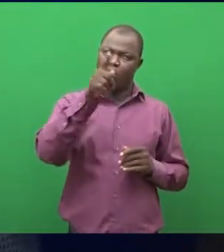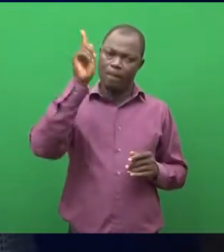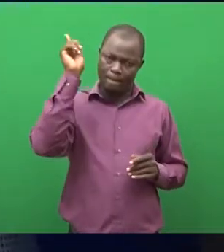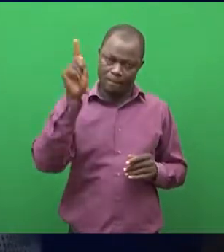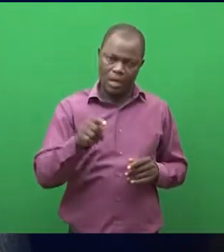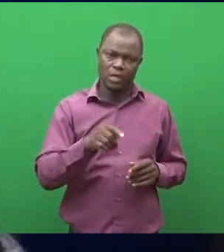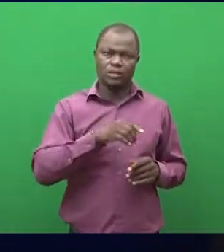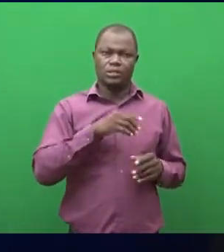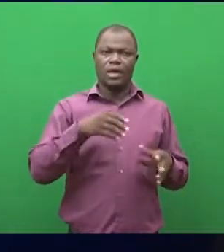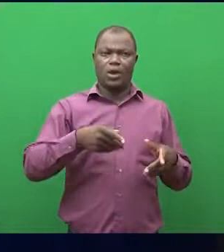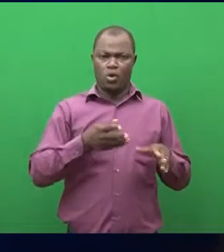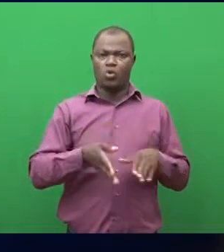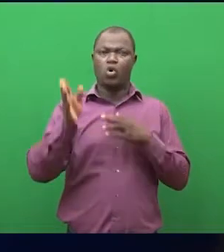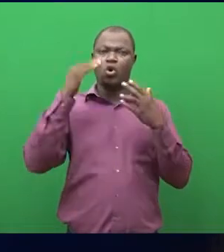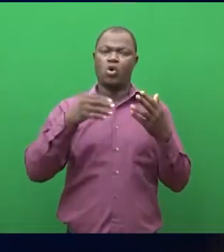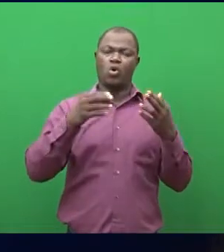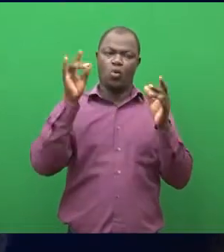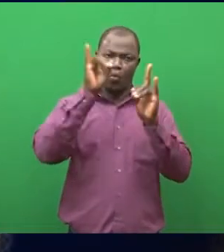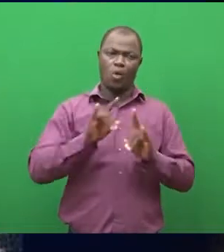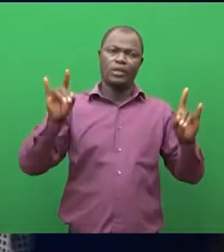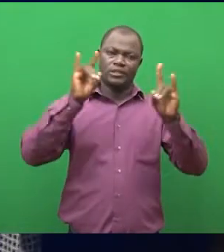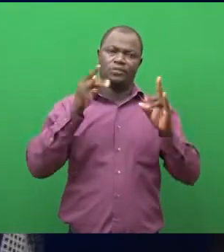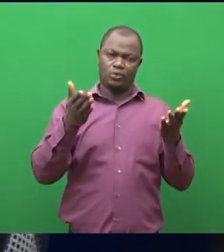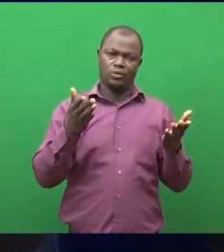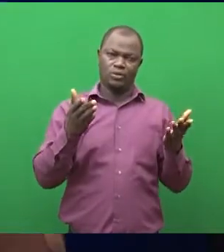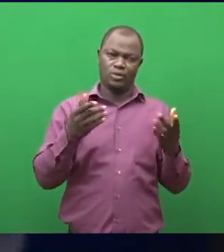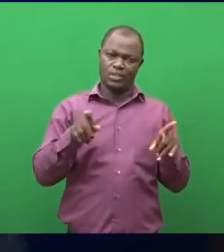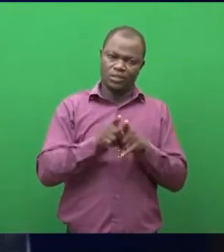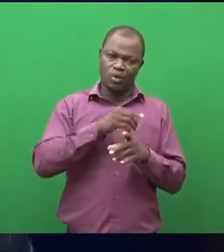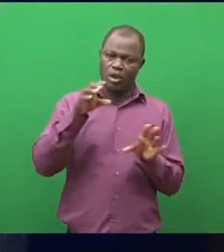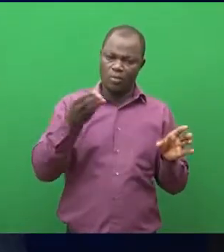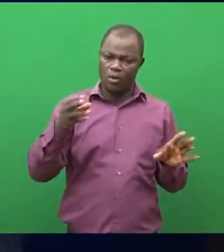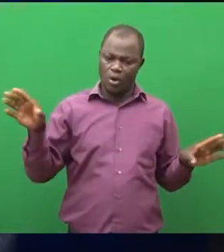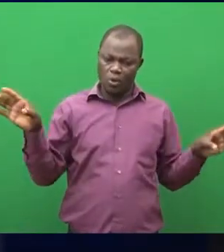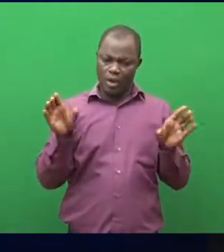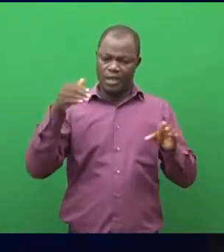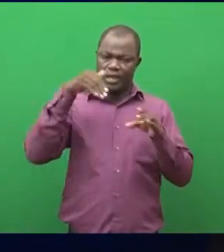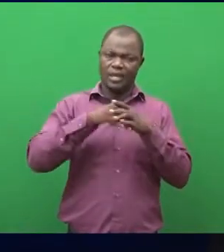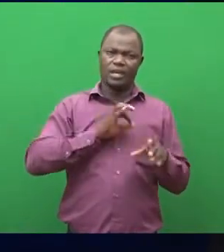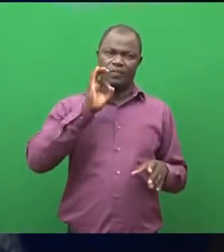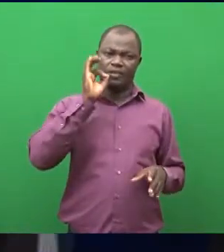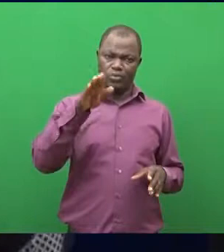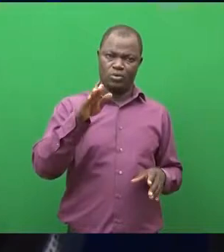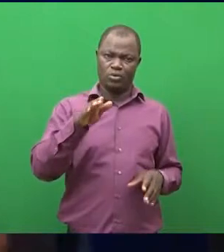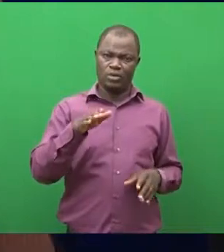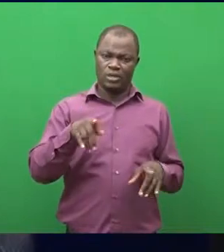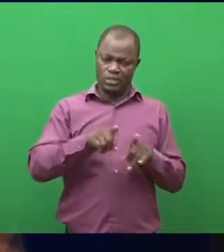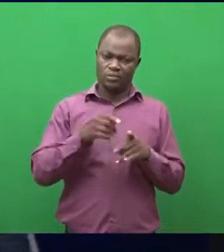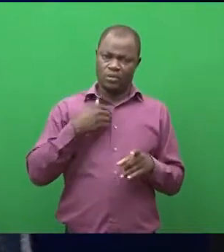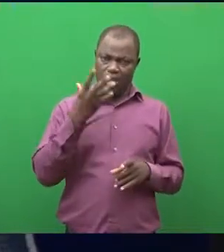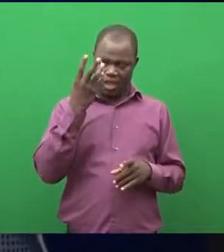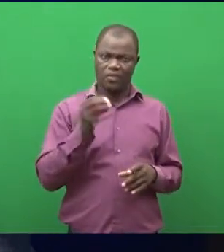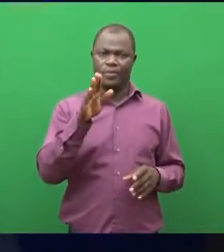kuenda kuzororo. Tine mapackages atakagadzira. Sivu vashandi vehurumende anonzi masivu 7s ayo